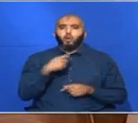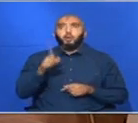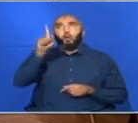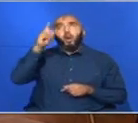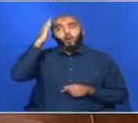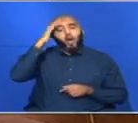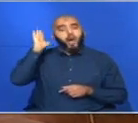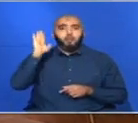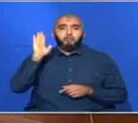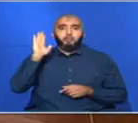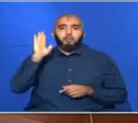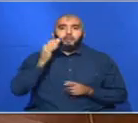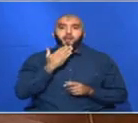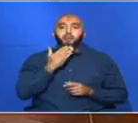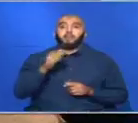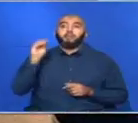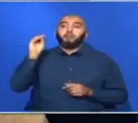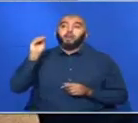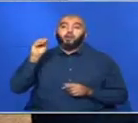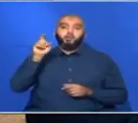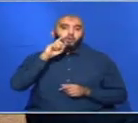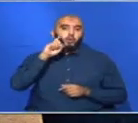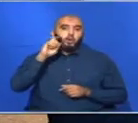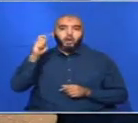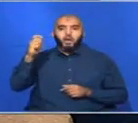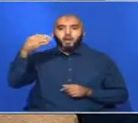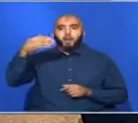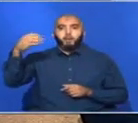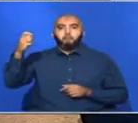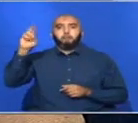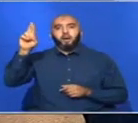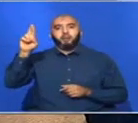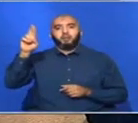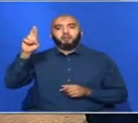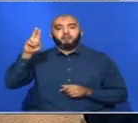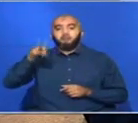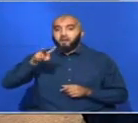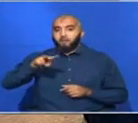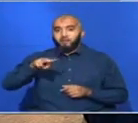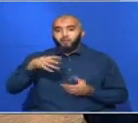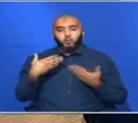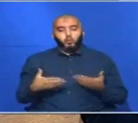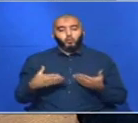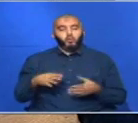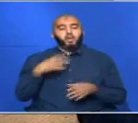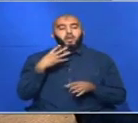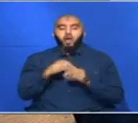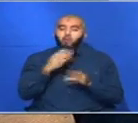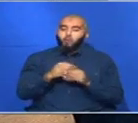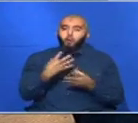بارك الله فيكم شيخنا عمار واحسن الله اليك الحقيقه استفدنا في سياق هذا اللقاء المبارك